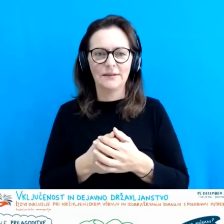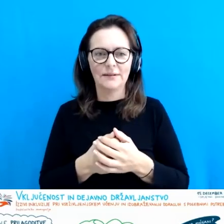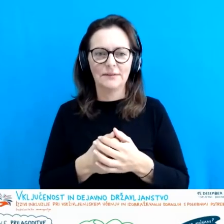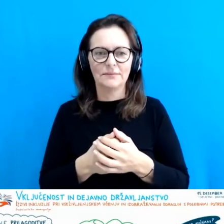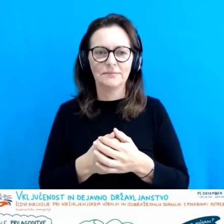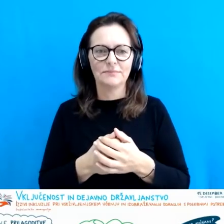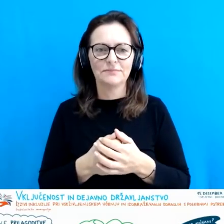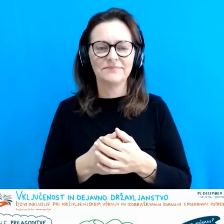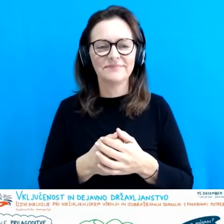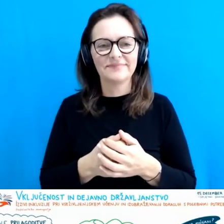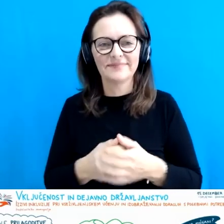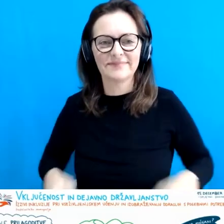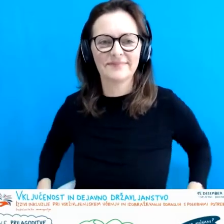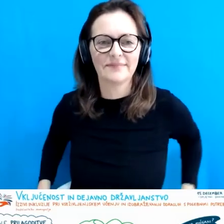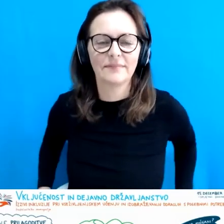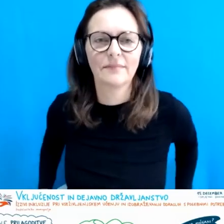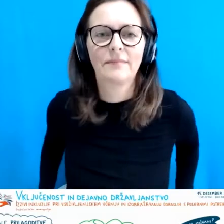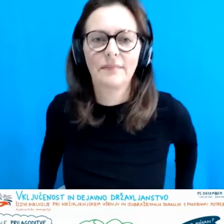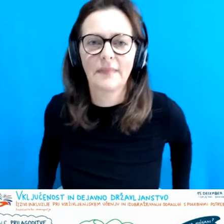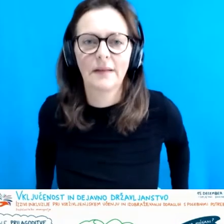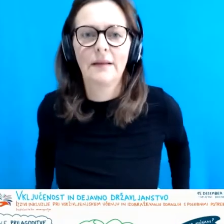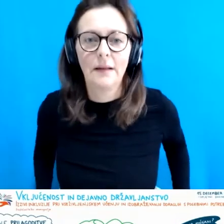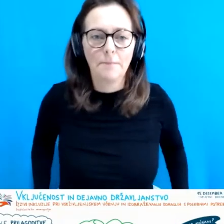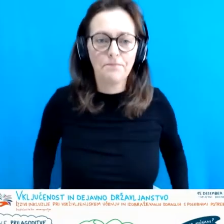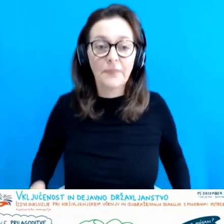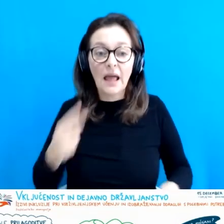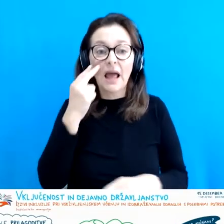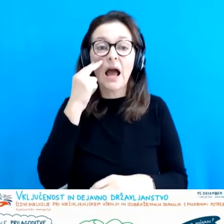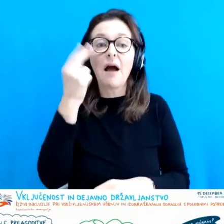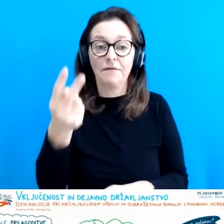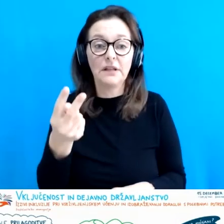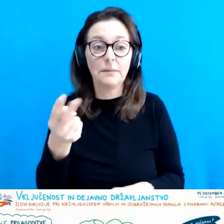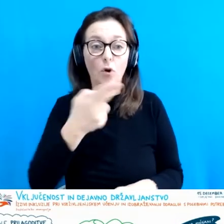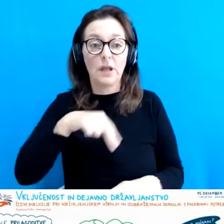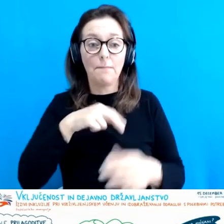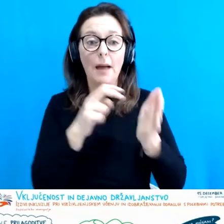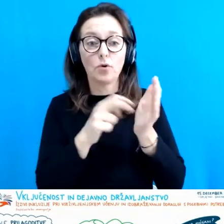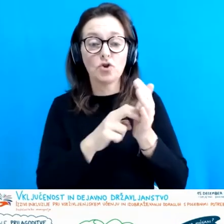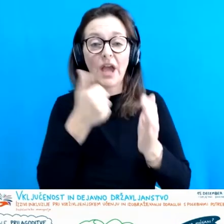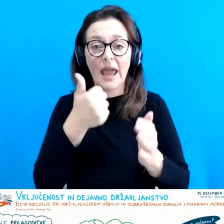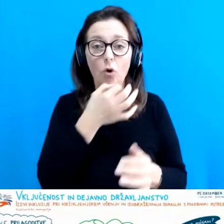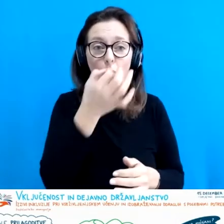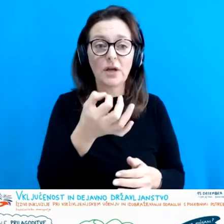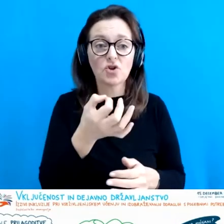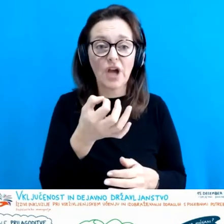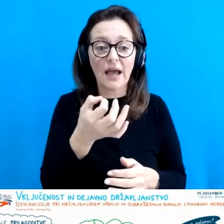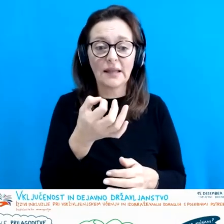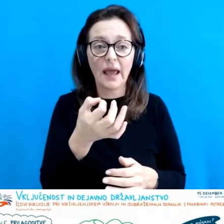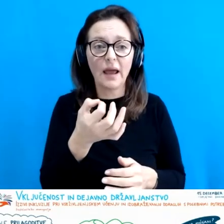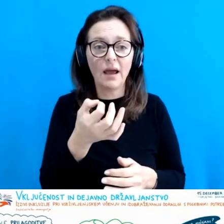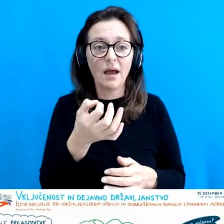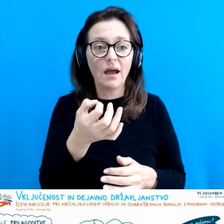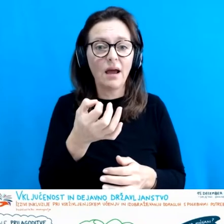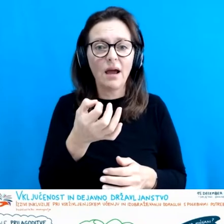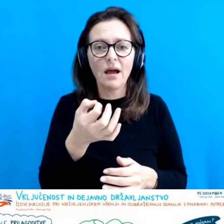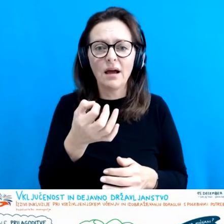Hvala, gospa direktorica. Vidimo, da imamo tam še eno vprašanje, ki se pojavlja. Pozdravljeni, gospod